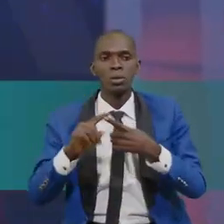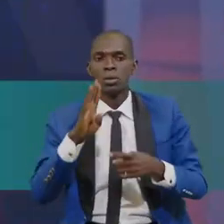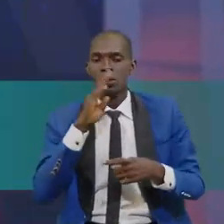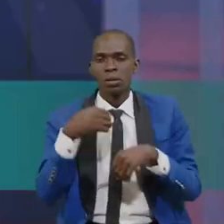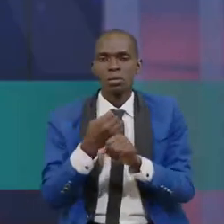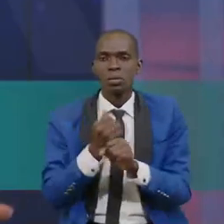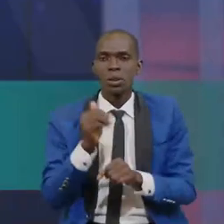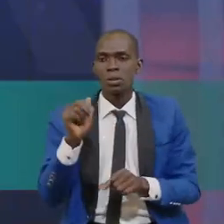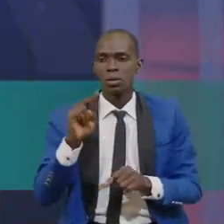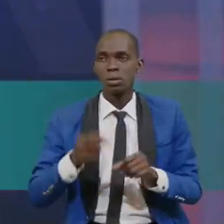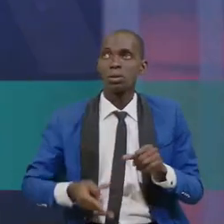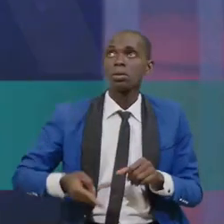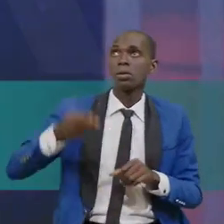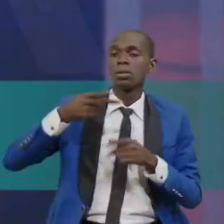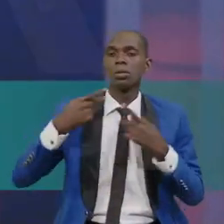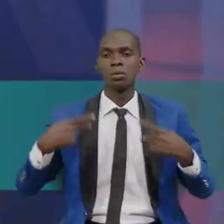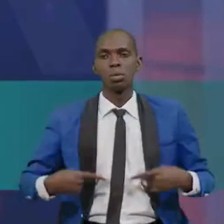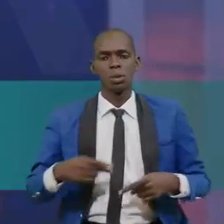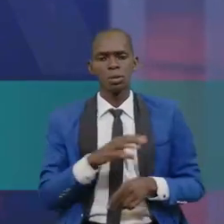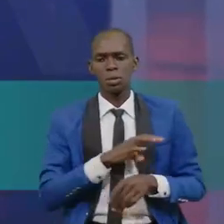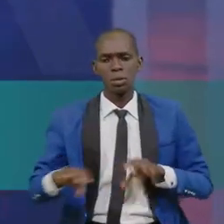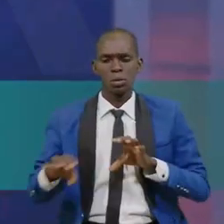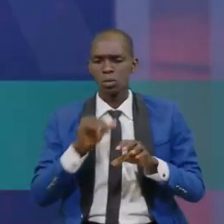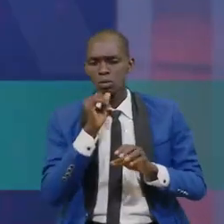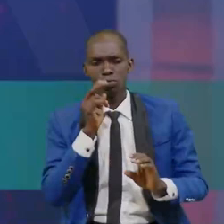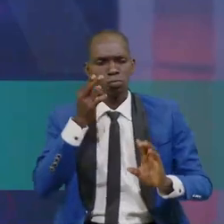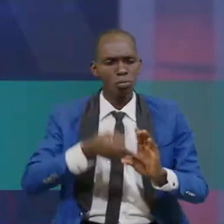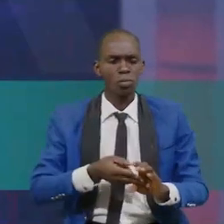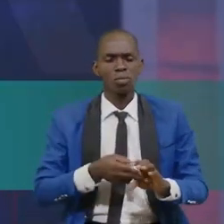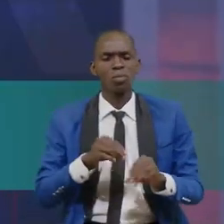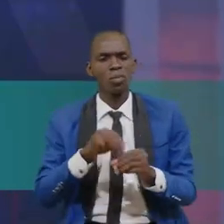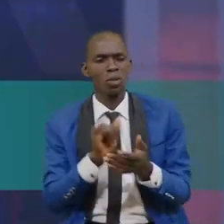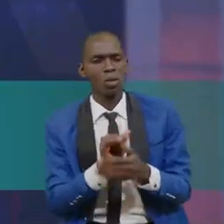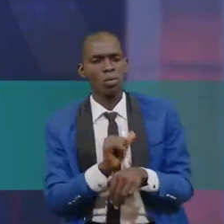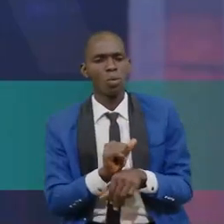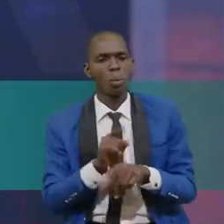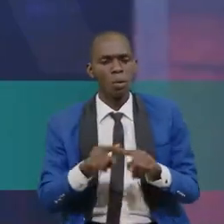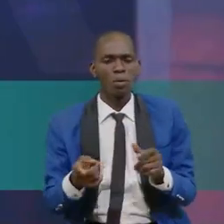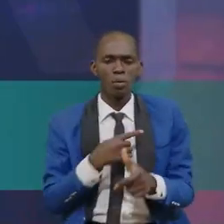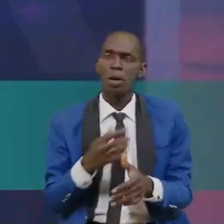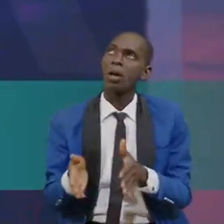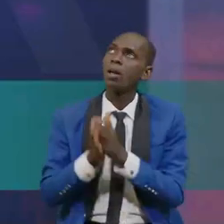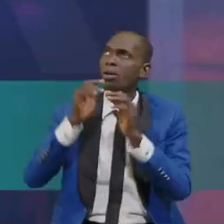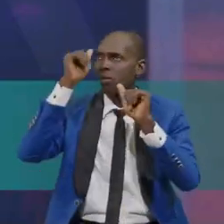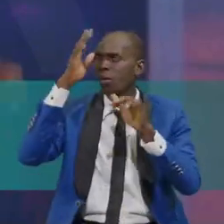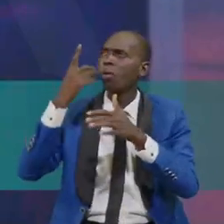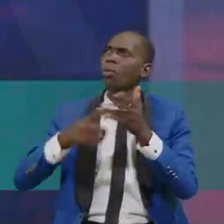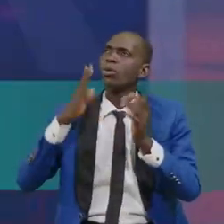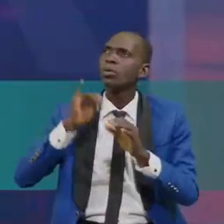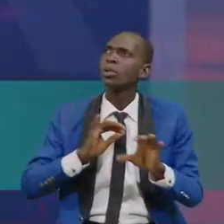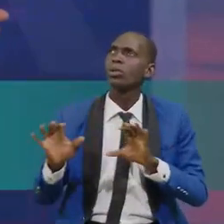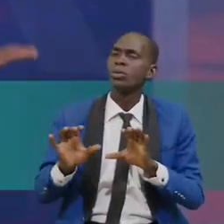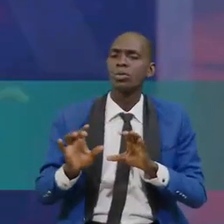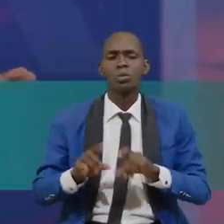non plus attribué la gloire et devenu souverain sacrificateur. » Il n'a pas sauté pour le devenir. « Père, qu'est-ce que je dois faire ?»« Va et sois le